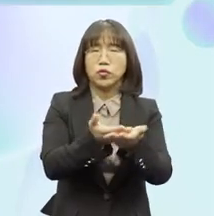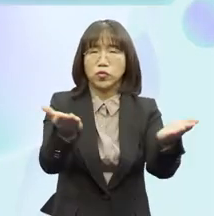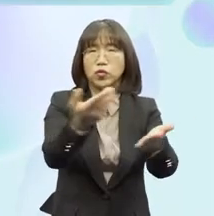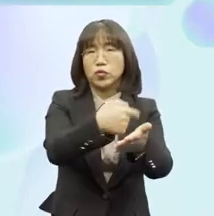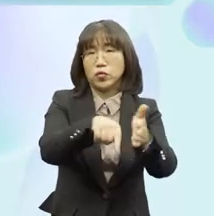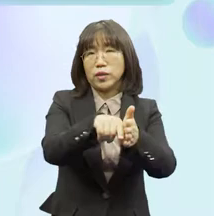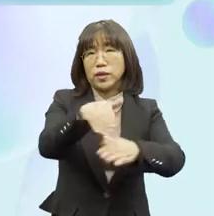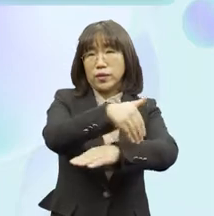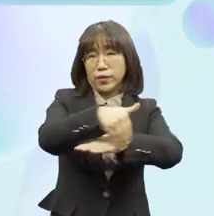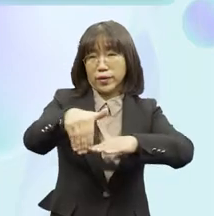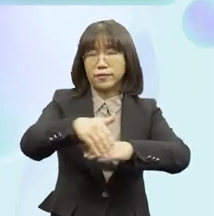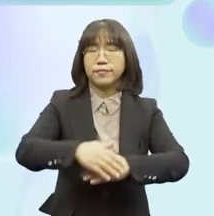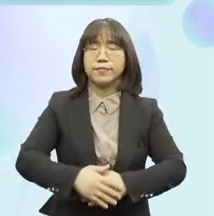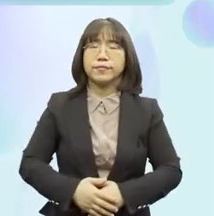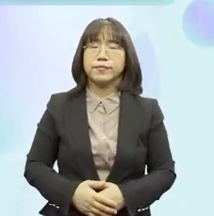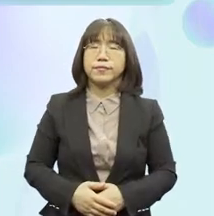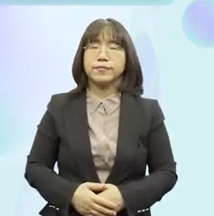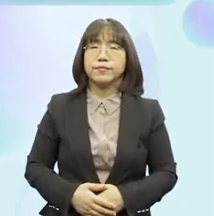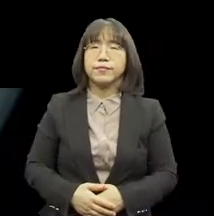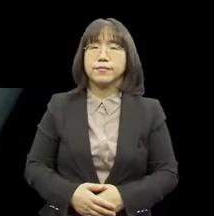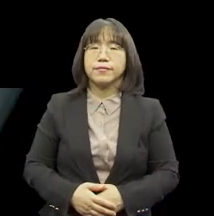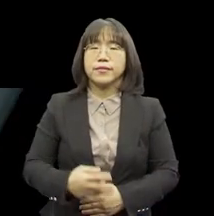사용할 계획입니다